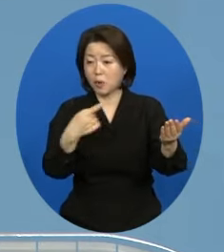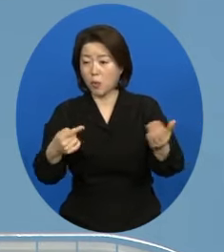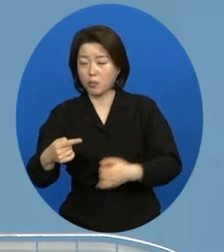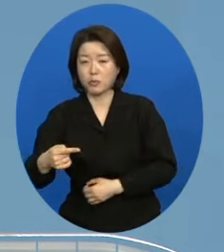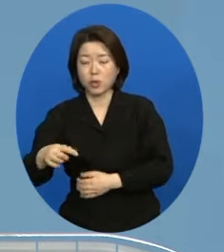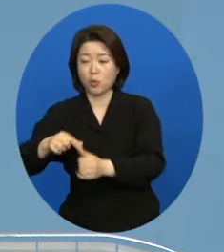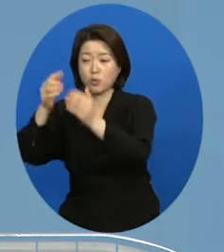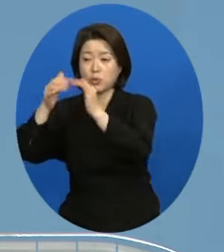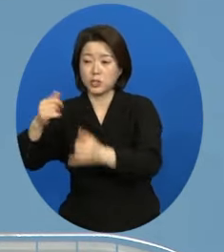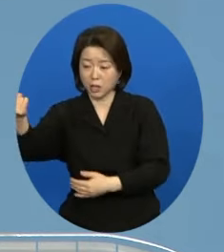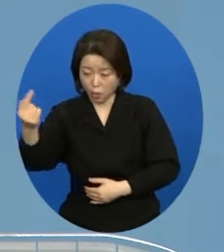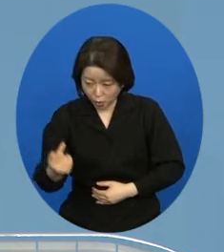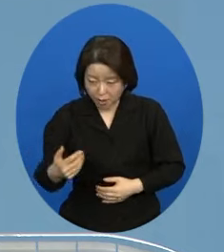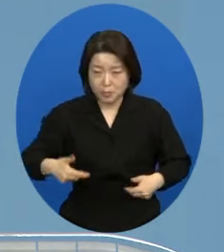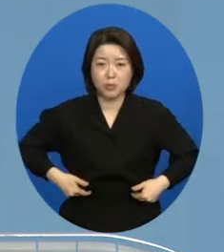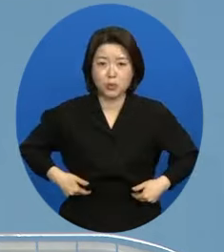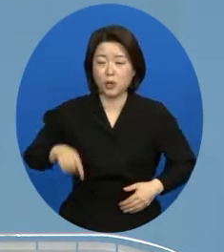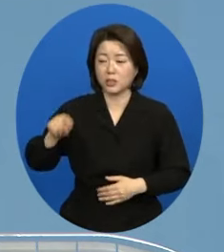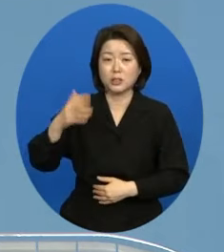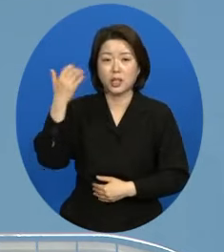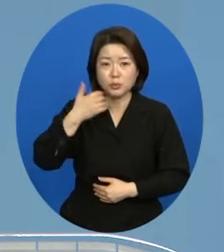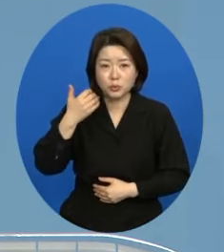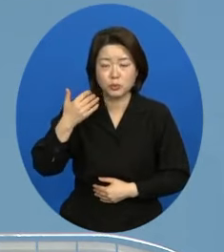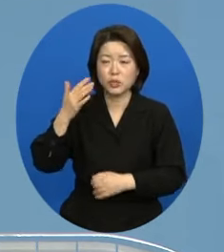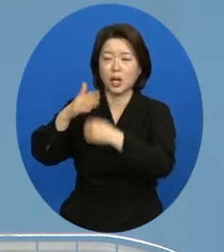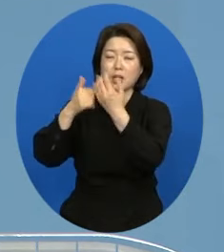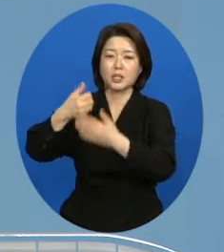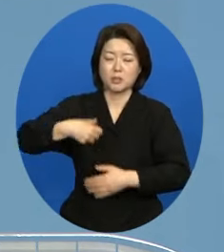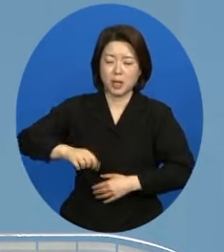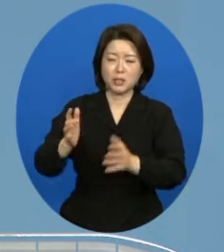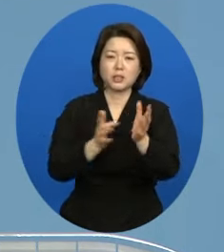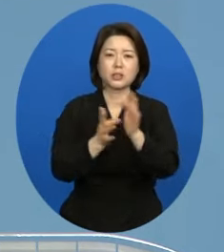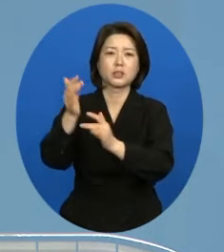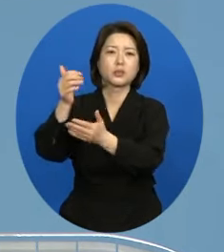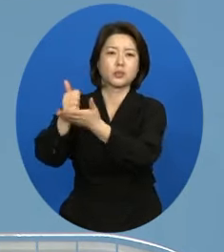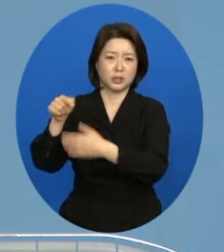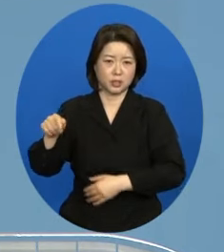구원자가 와야만 했어 바로 그가 하나님의 아들